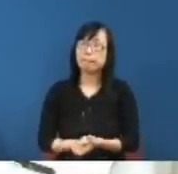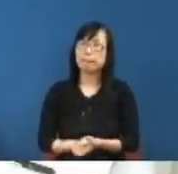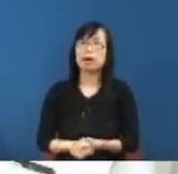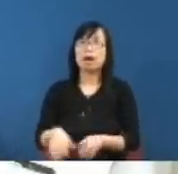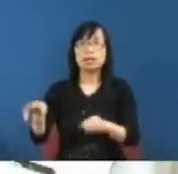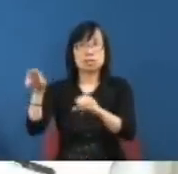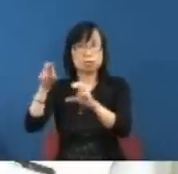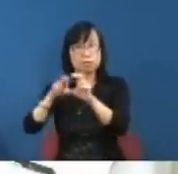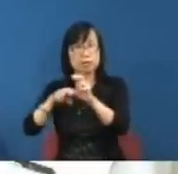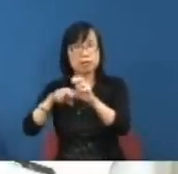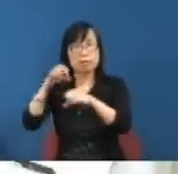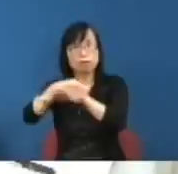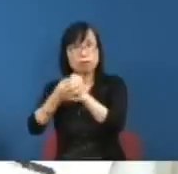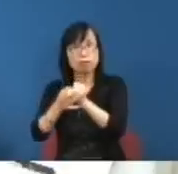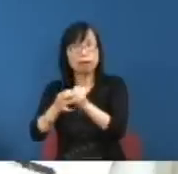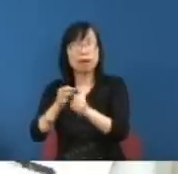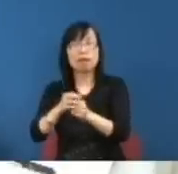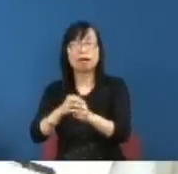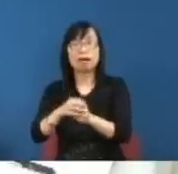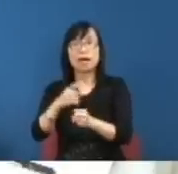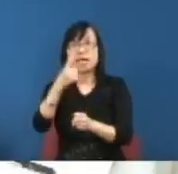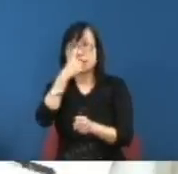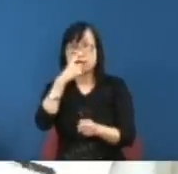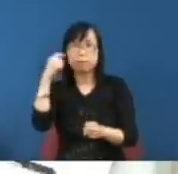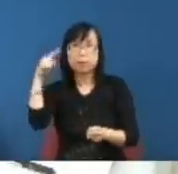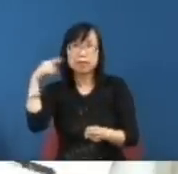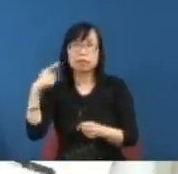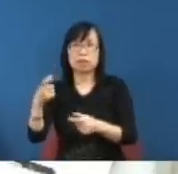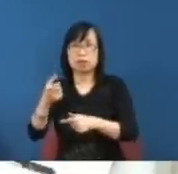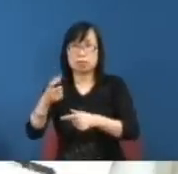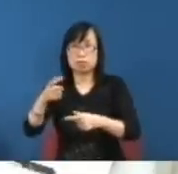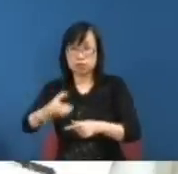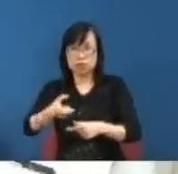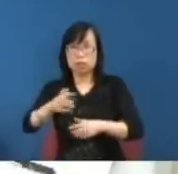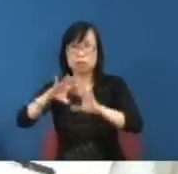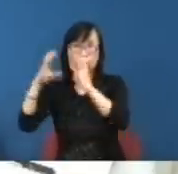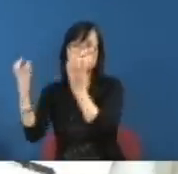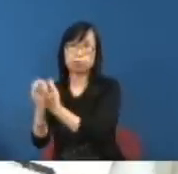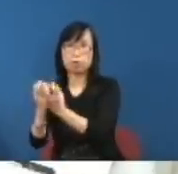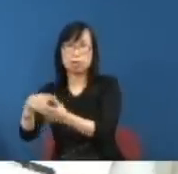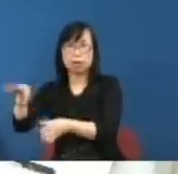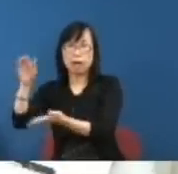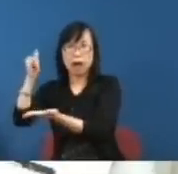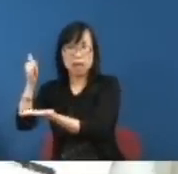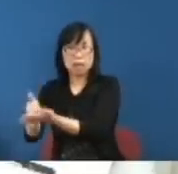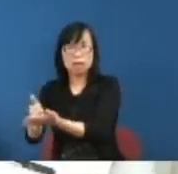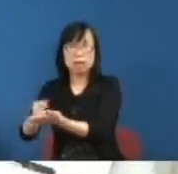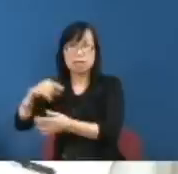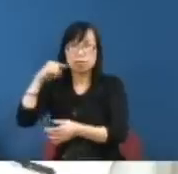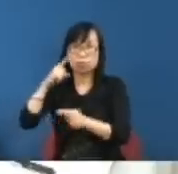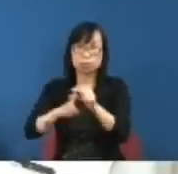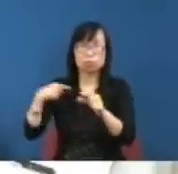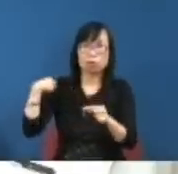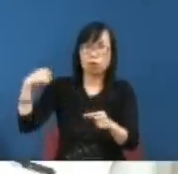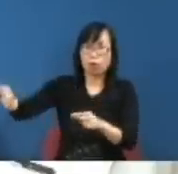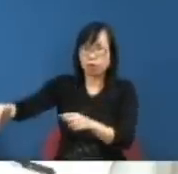西方英美的資本財團在中國拿錢回去的時候，他一定